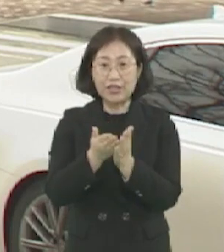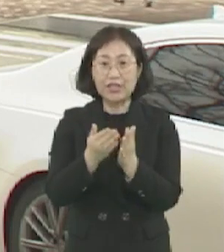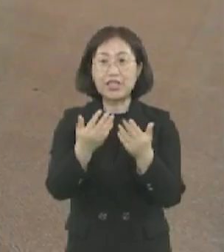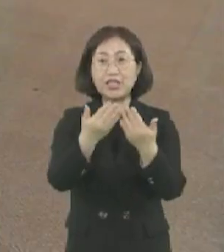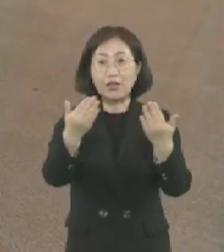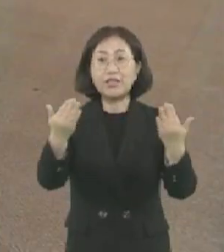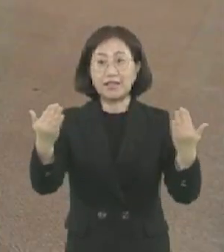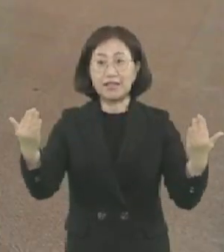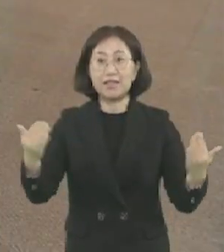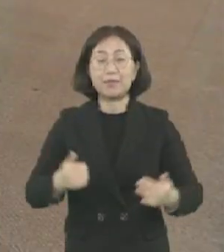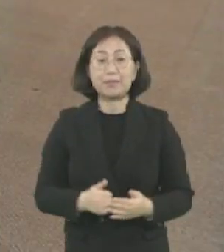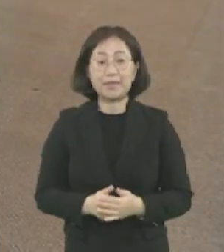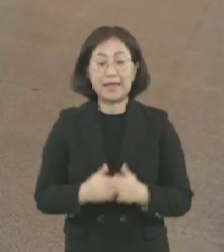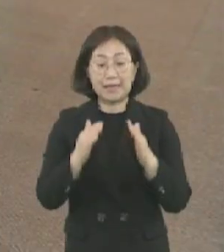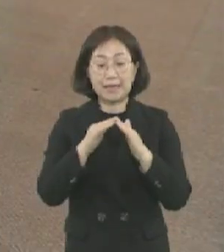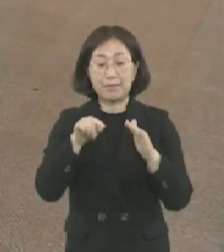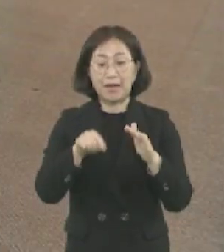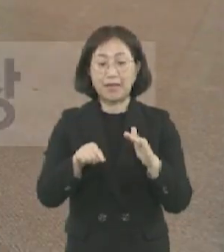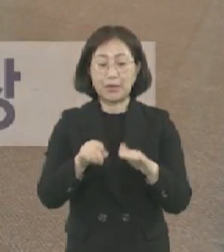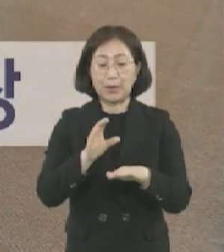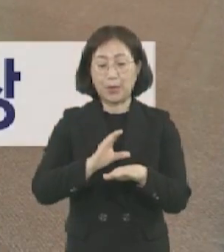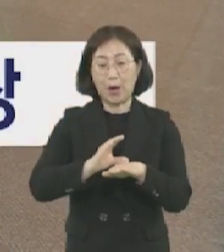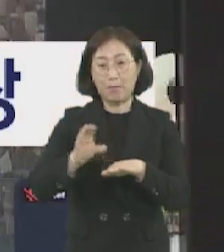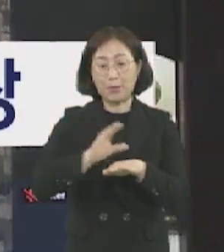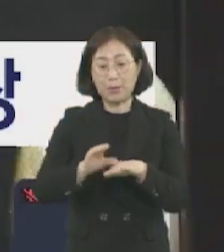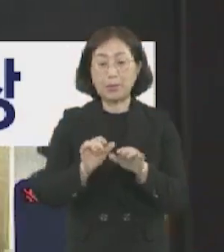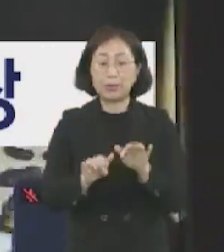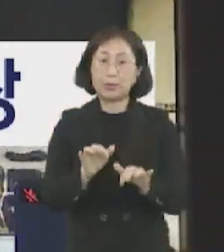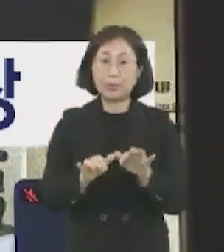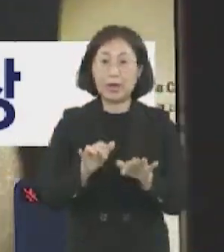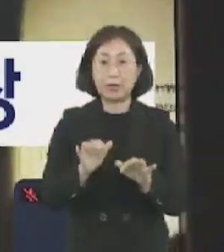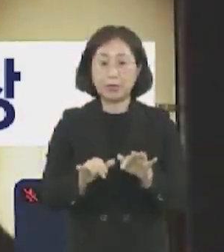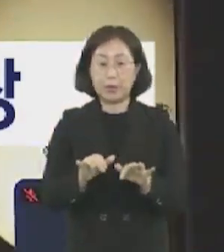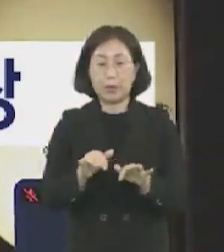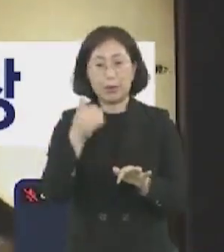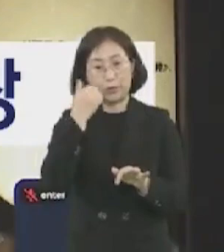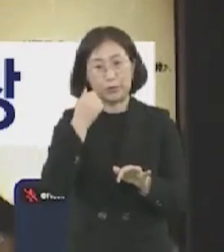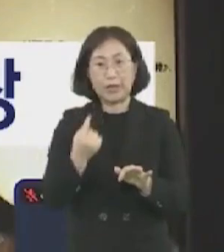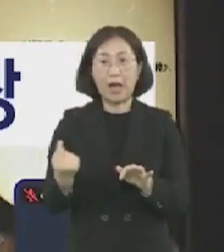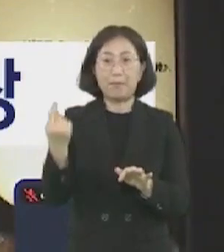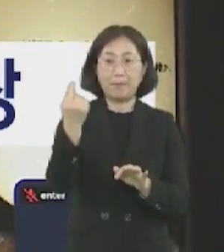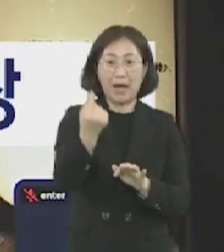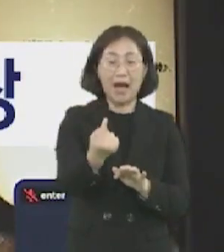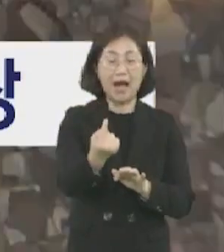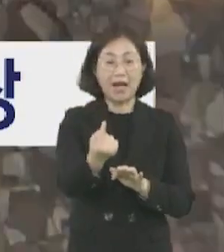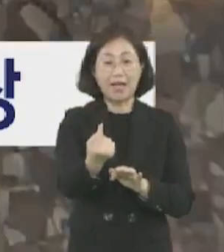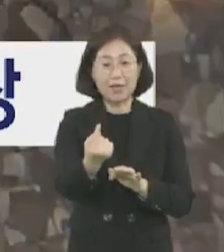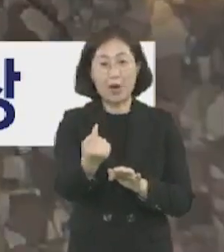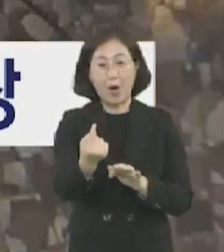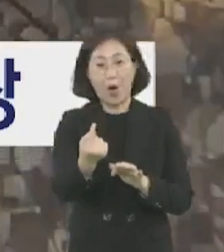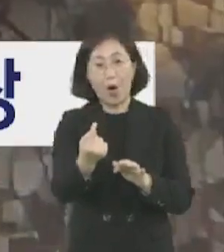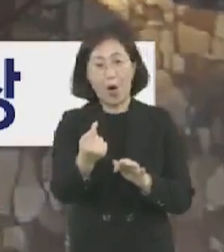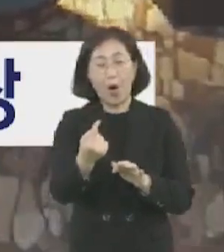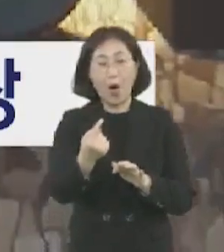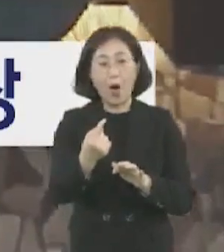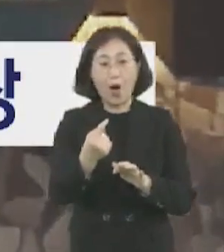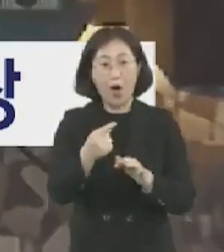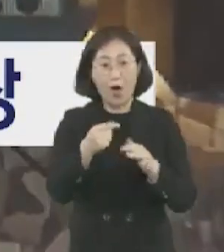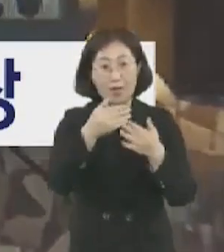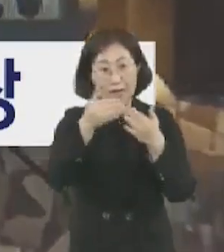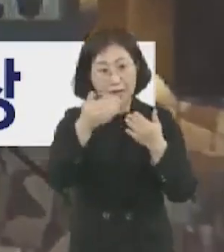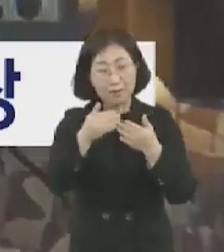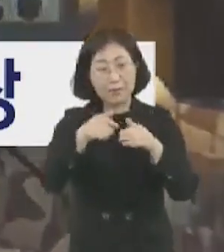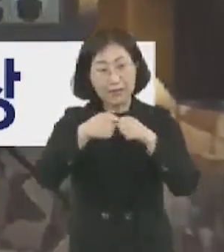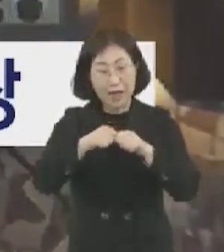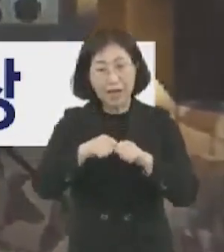됐습니다. 집안에서도 간단한 컴퓨터 키보드 조작으로 누구나 아바타가 되어 미술학도들의 창작품을 자세한